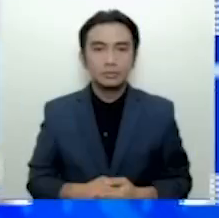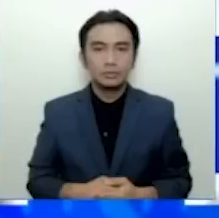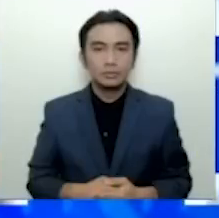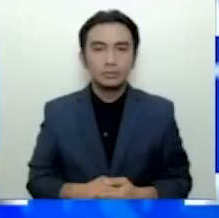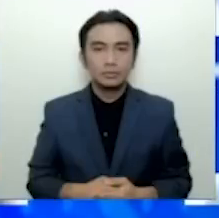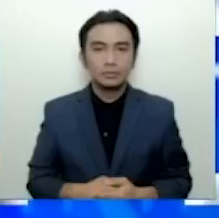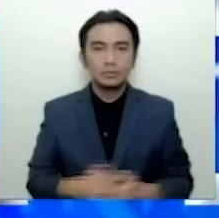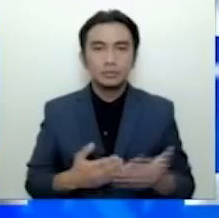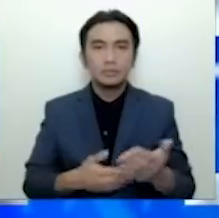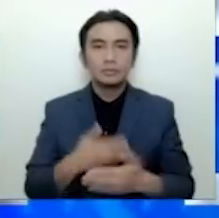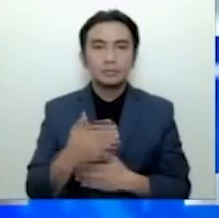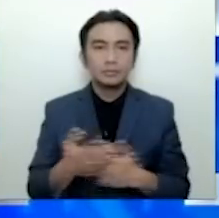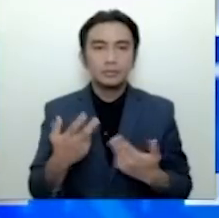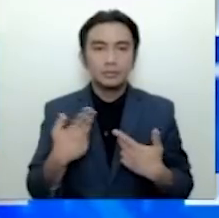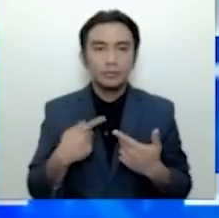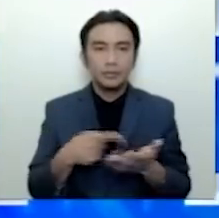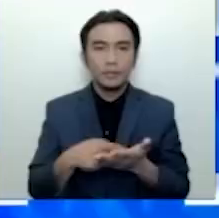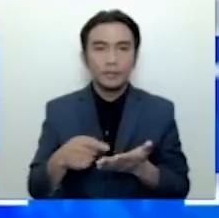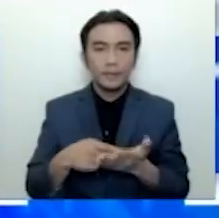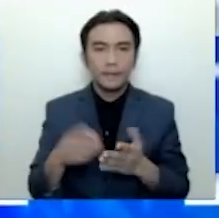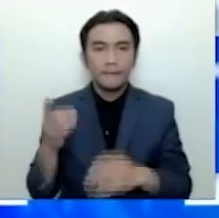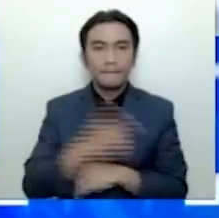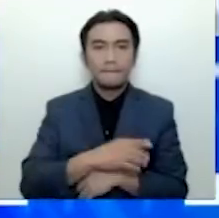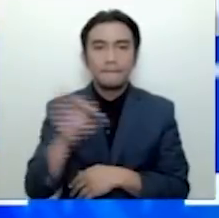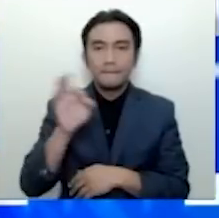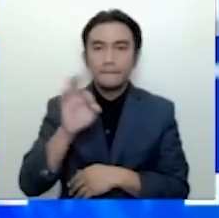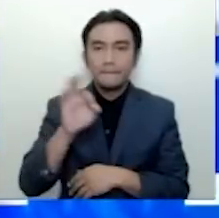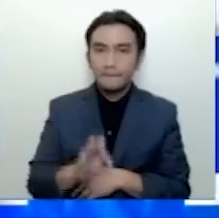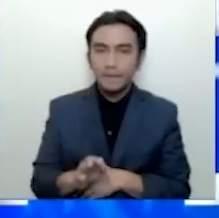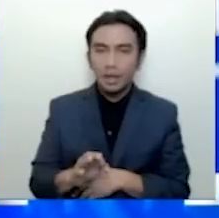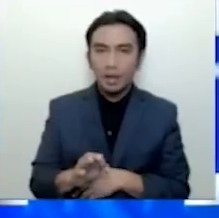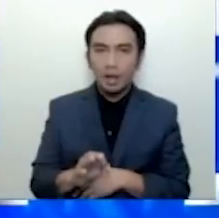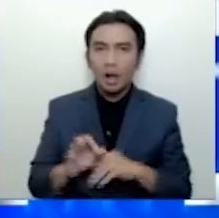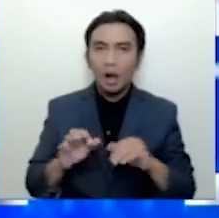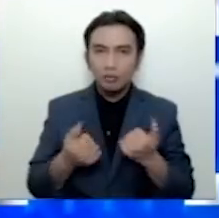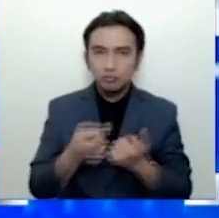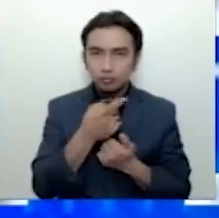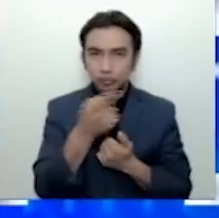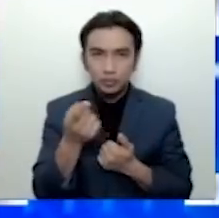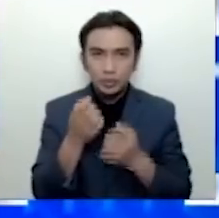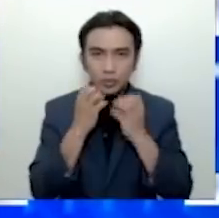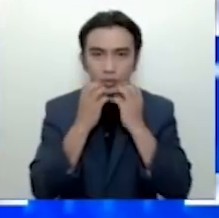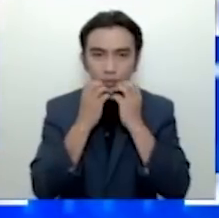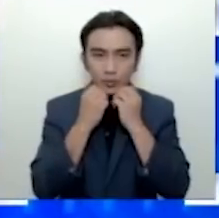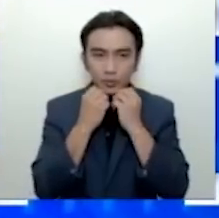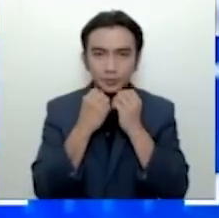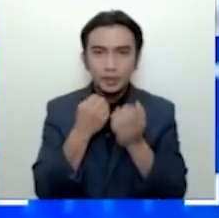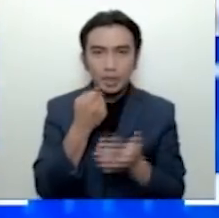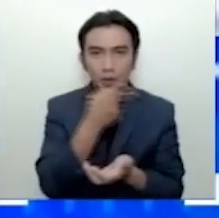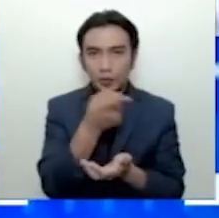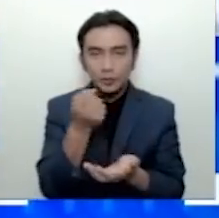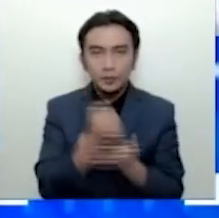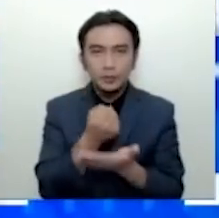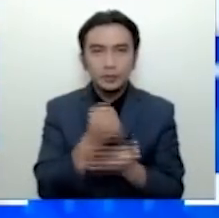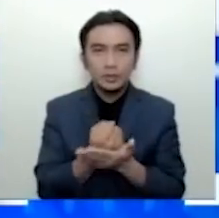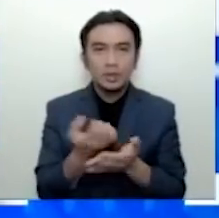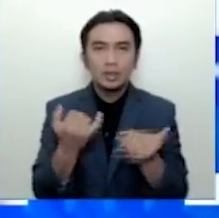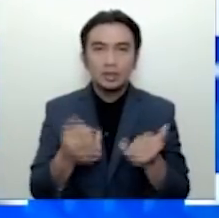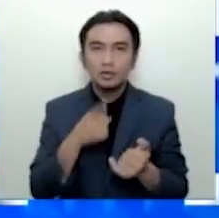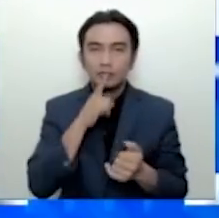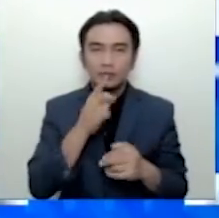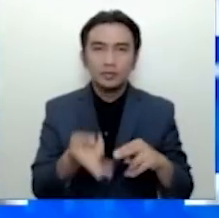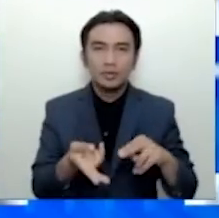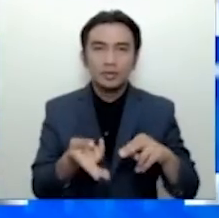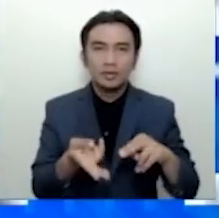Ngayong Payday Friday, mga kapuso, hanggang kailan nga ba aabot ang sahod nyo? Lalo pa't nananatiling mataas ang presyo